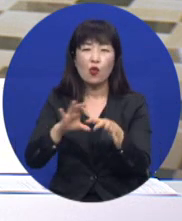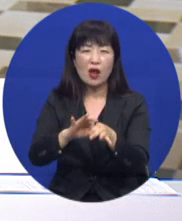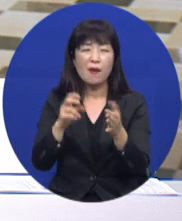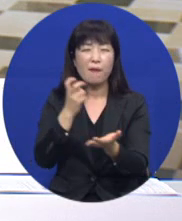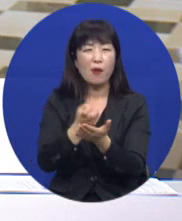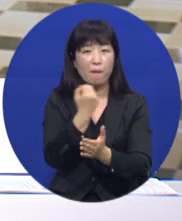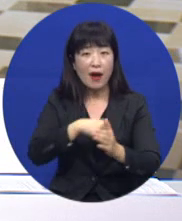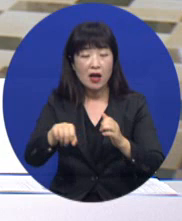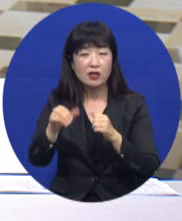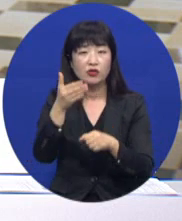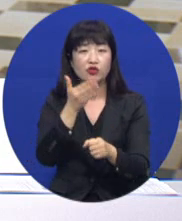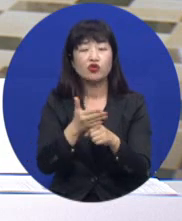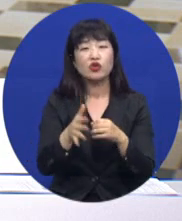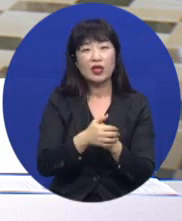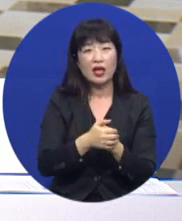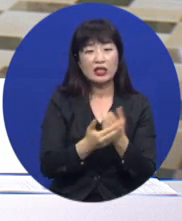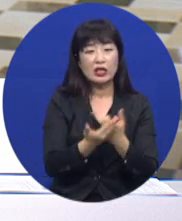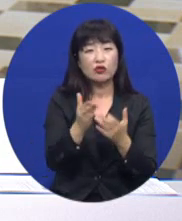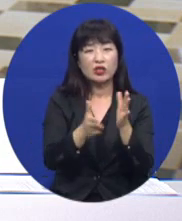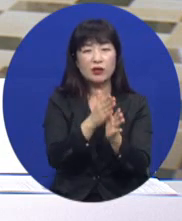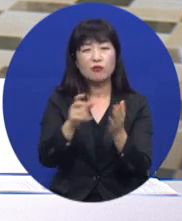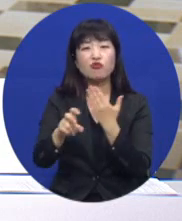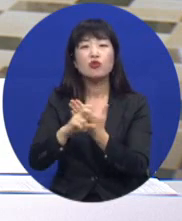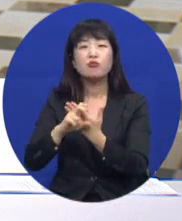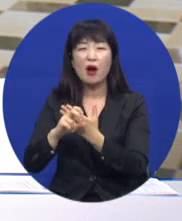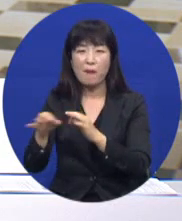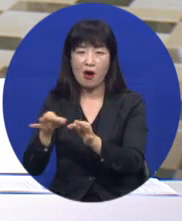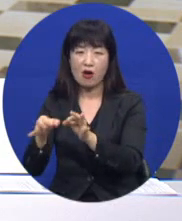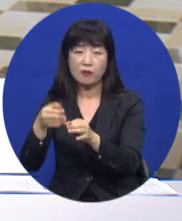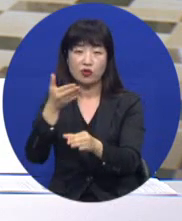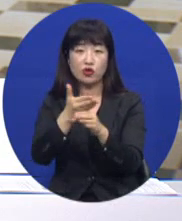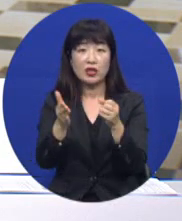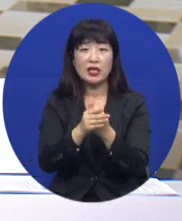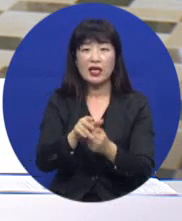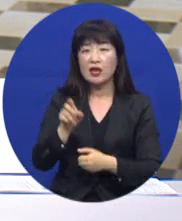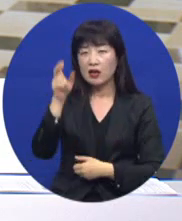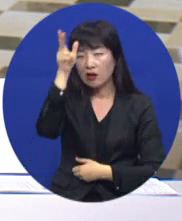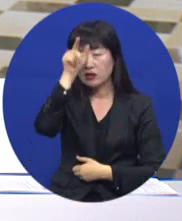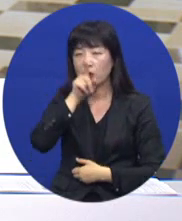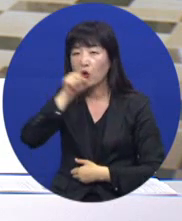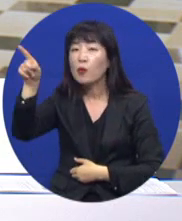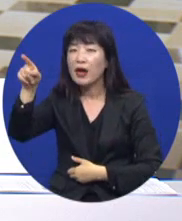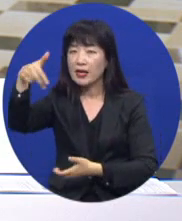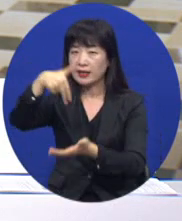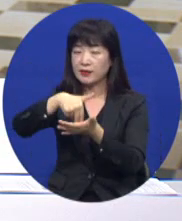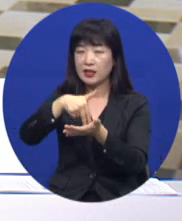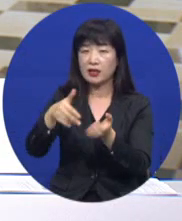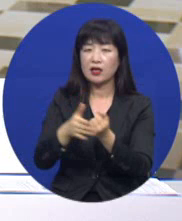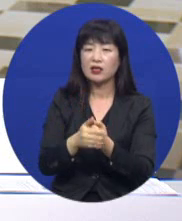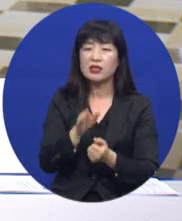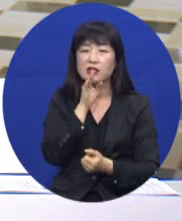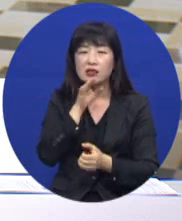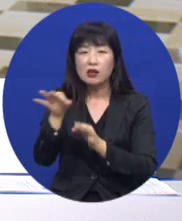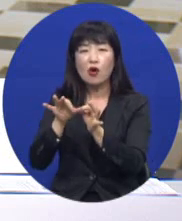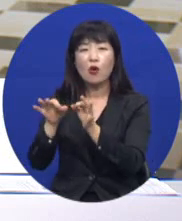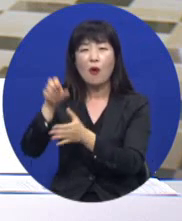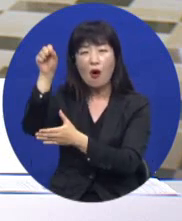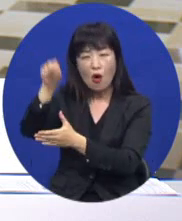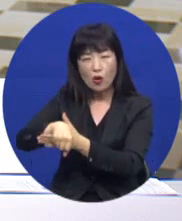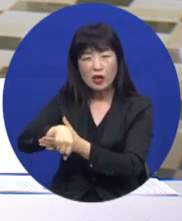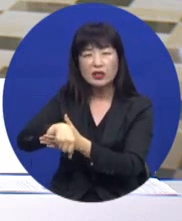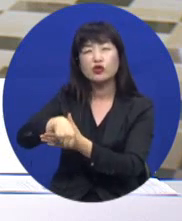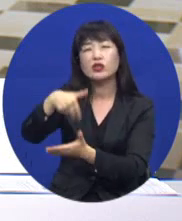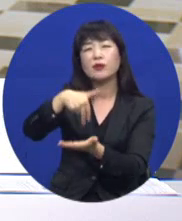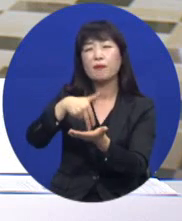요 제주시가 불법 영업 이라면서 경찰에 고발 까지 해놓고선 정작 영업은 계속 허용할 수밖에